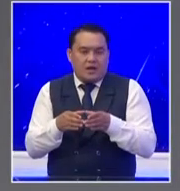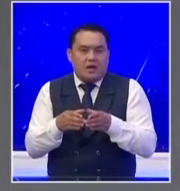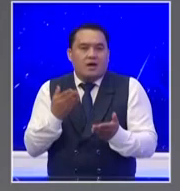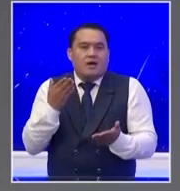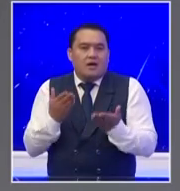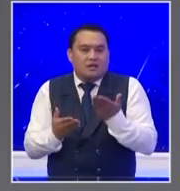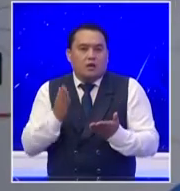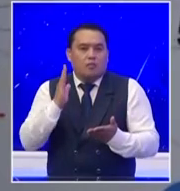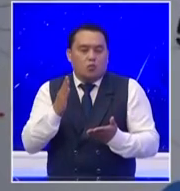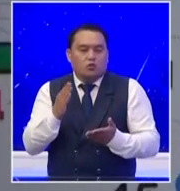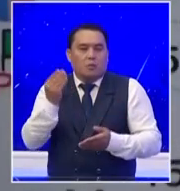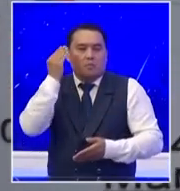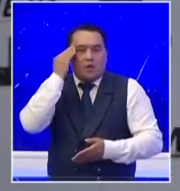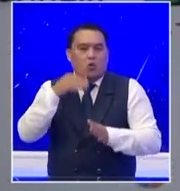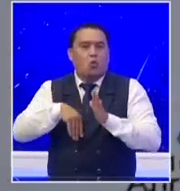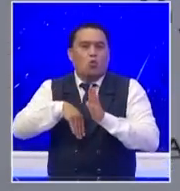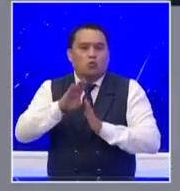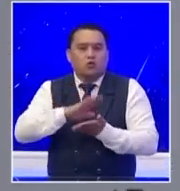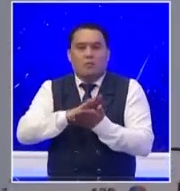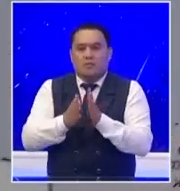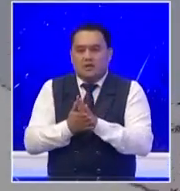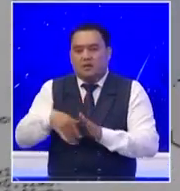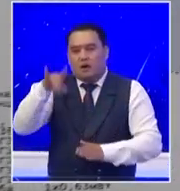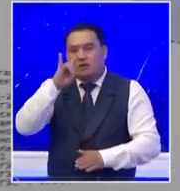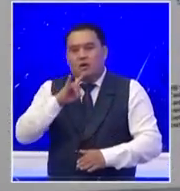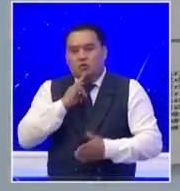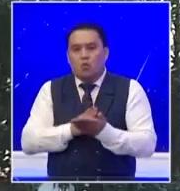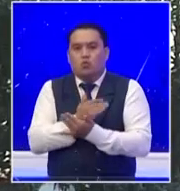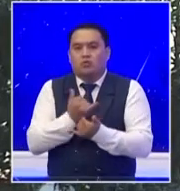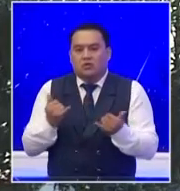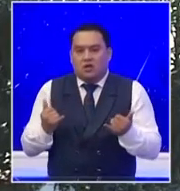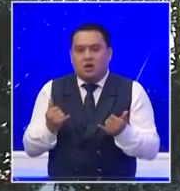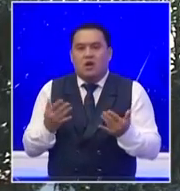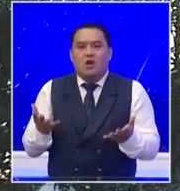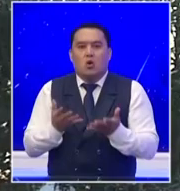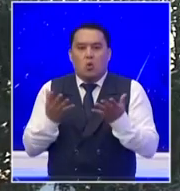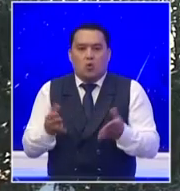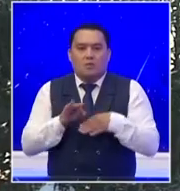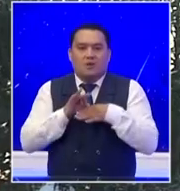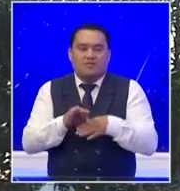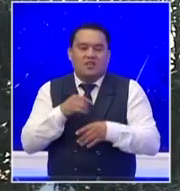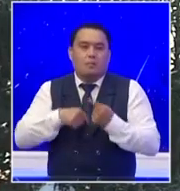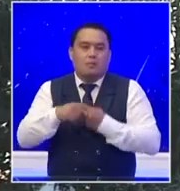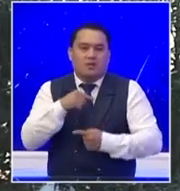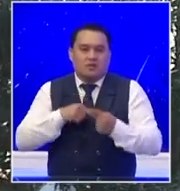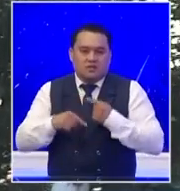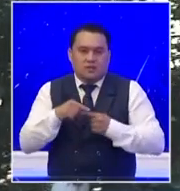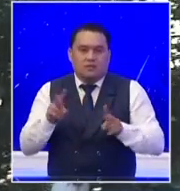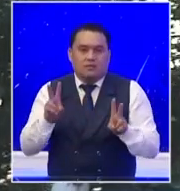Данные меры были предприняты для улучшения позиции Казахстана в международном рейтинге по легкости ведения бизнеса Doing